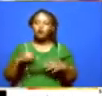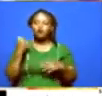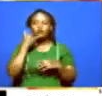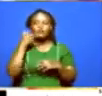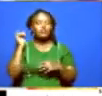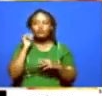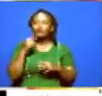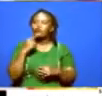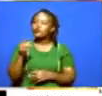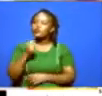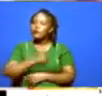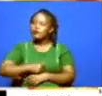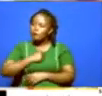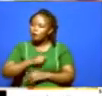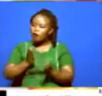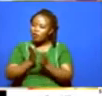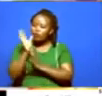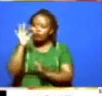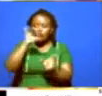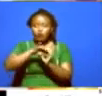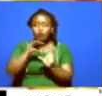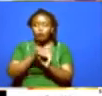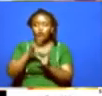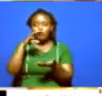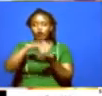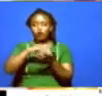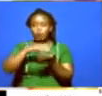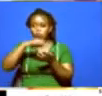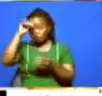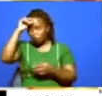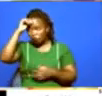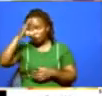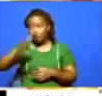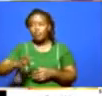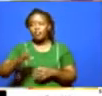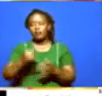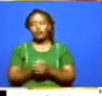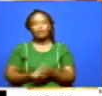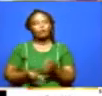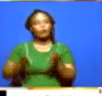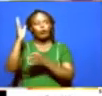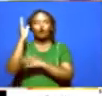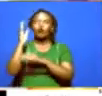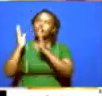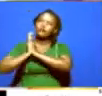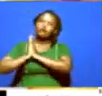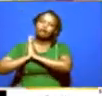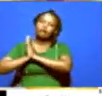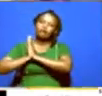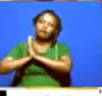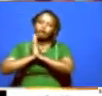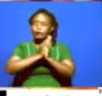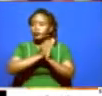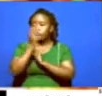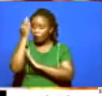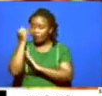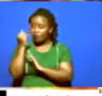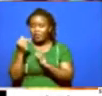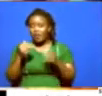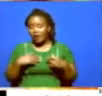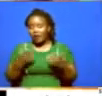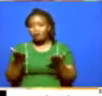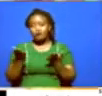kwamba imetupata kwa kumpatia hiyo kiti ambayo kwamba natafuta, inshallah. Mwenyezi Mungu tunamuomba, ambayo kwamba ameichukua hii familia, ambayo